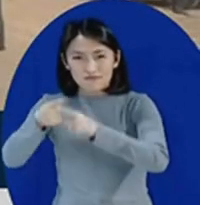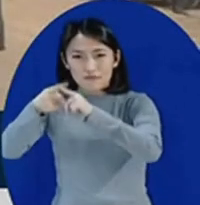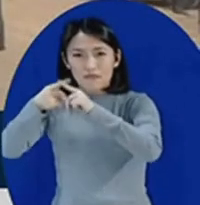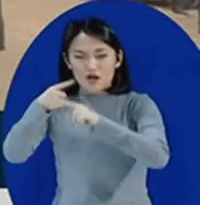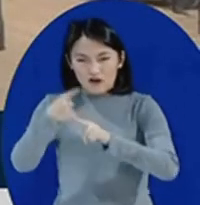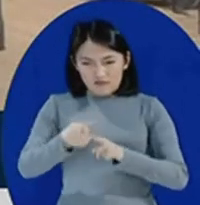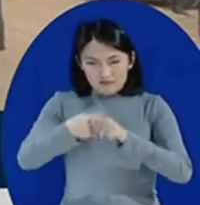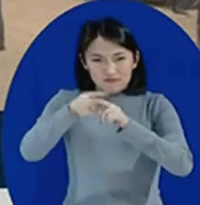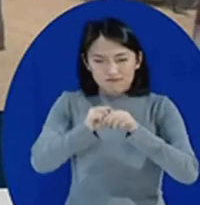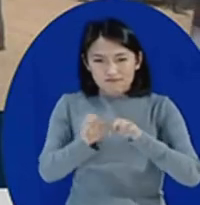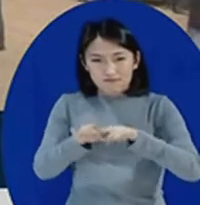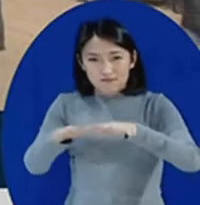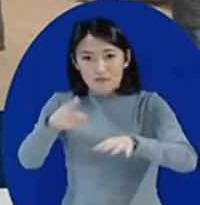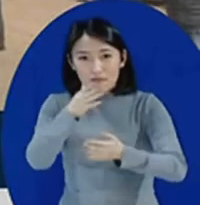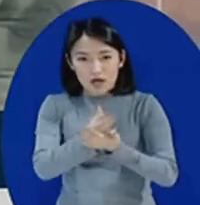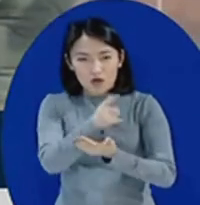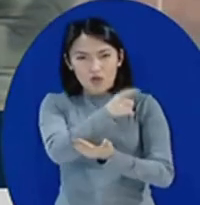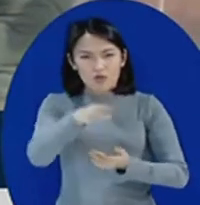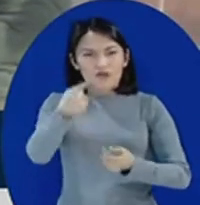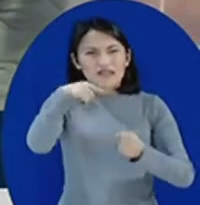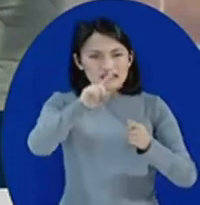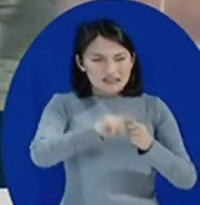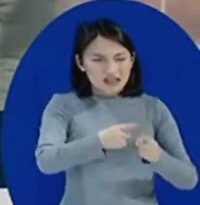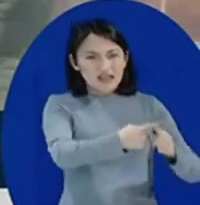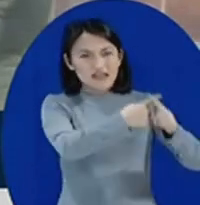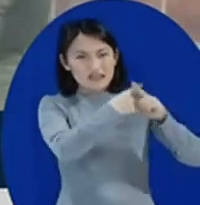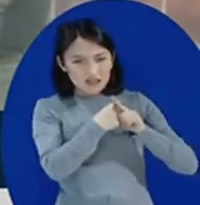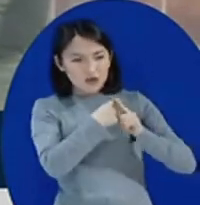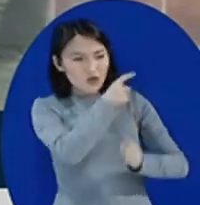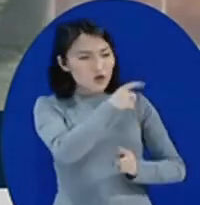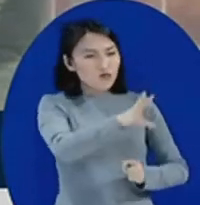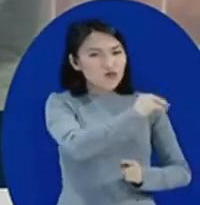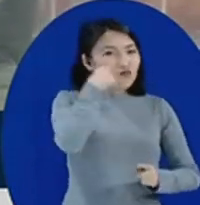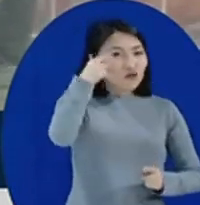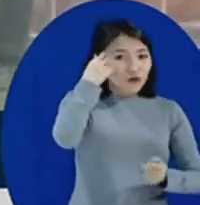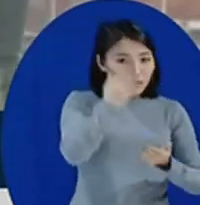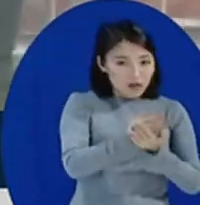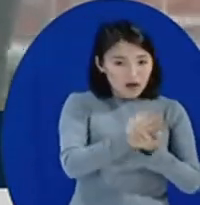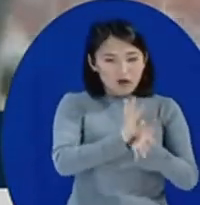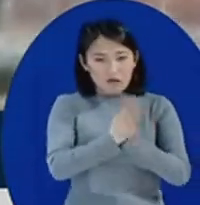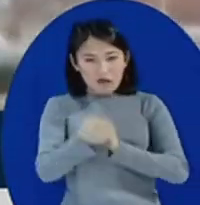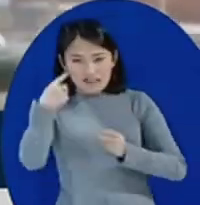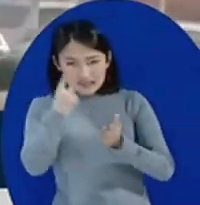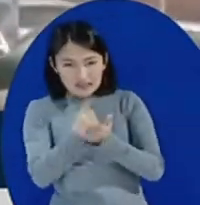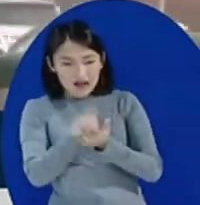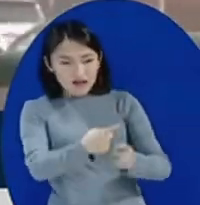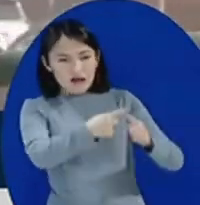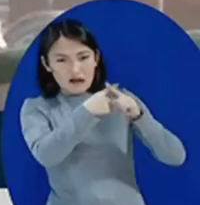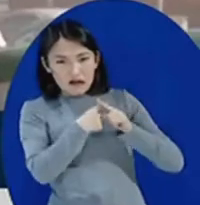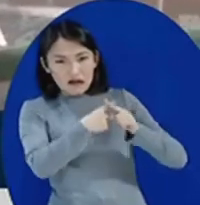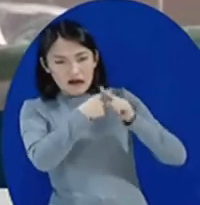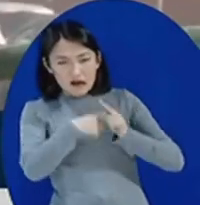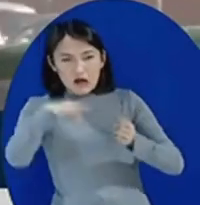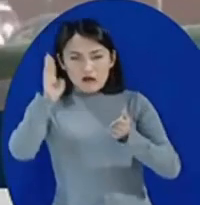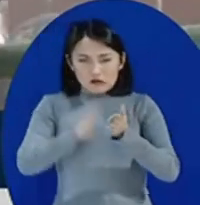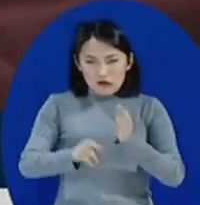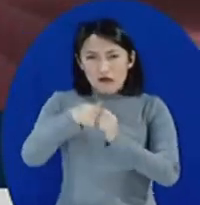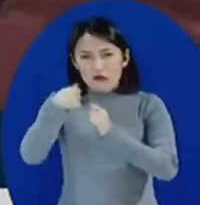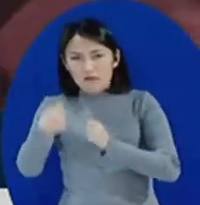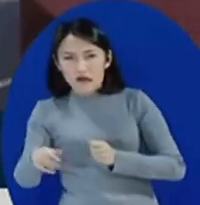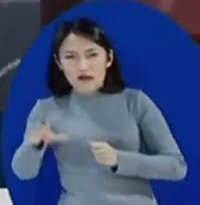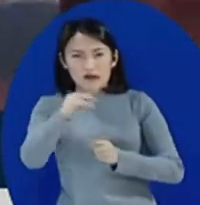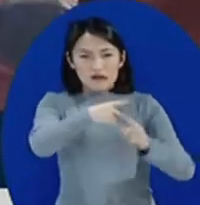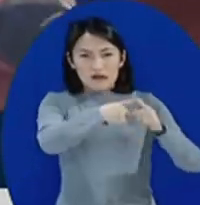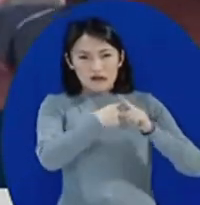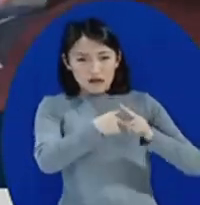байгаатай холбогдуулан хэсэг эргээд дахин хатуу хөл хорой тогтоох хэрэгтэй гэж үзэж байна. Гэвч заавал хориулж, цагдуулж, торгуулж байж халдвар